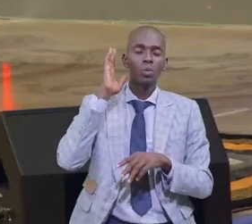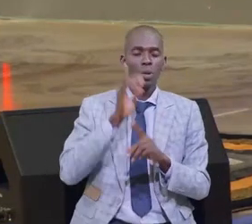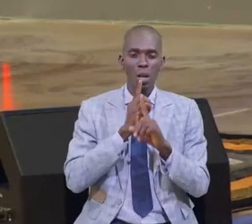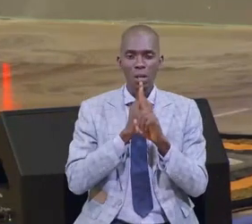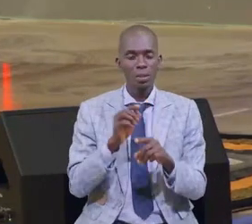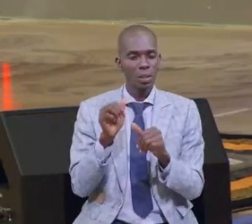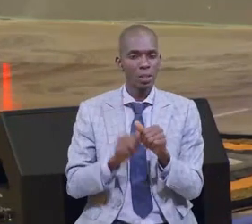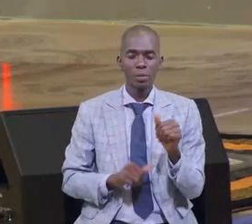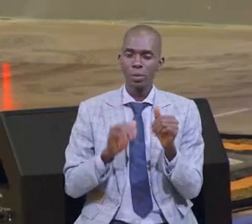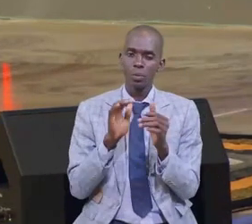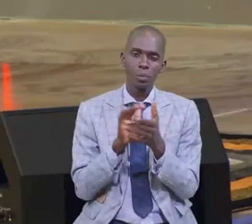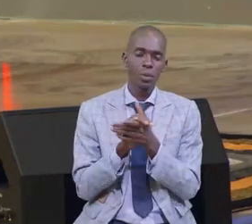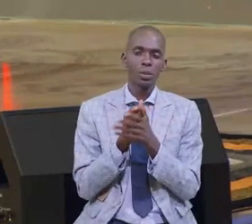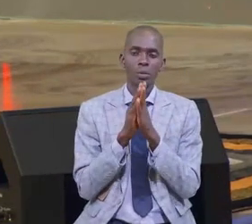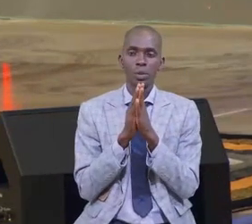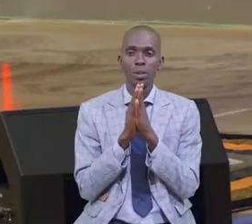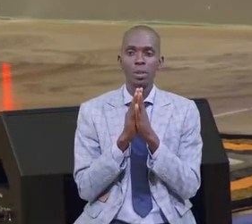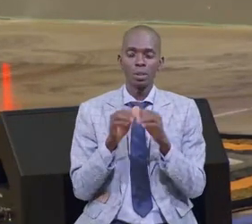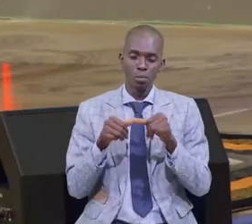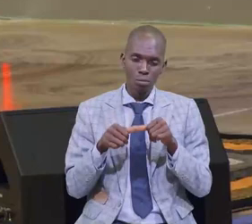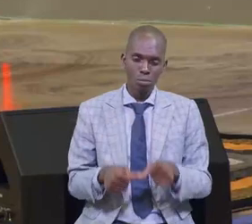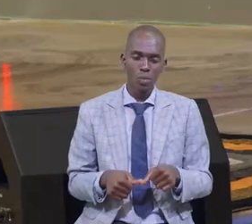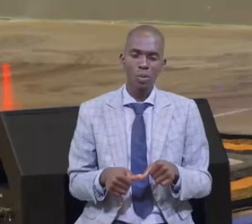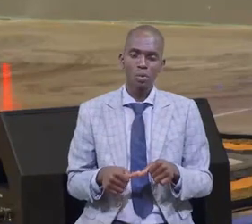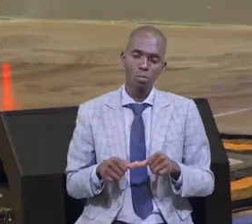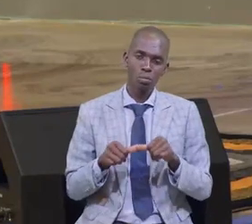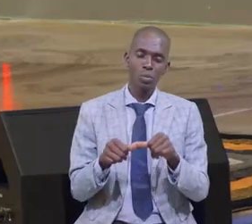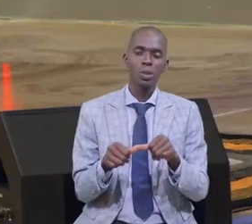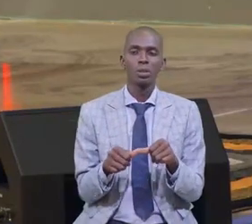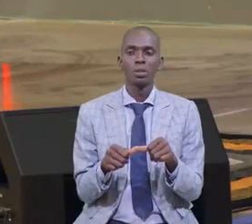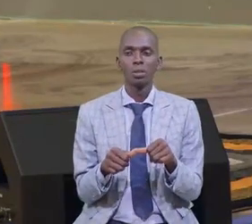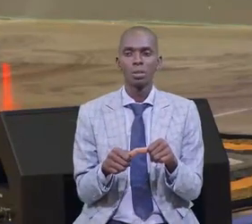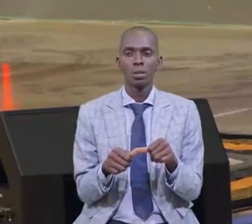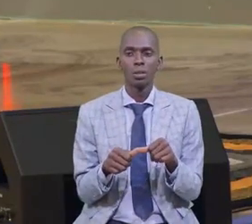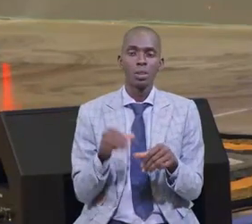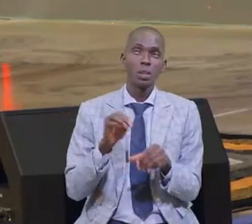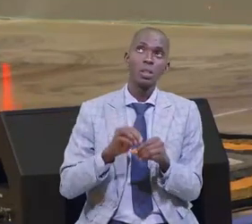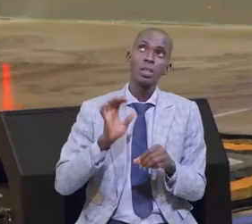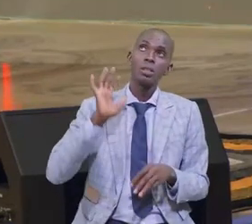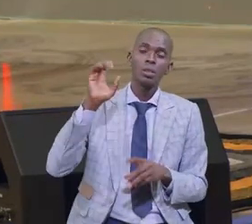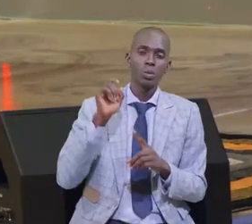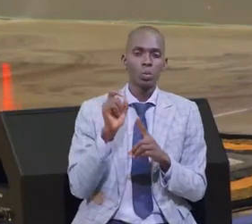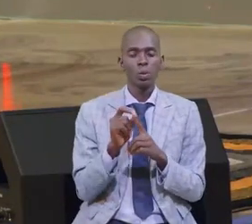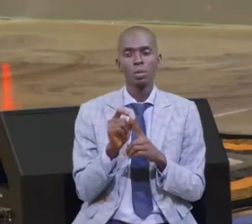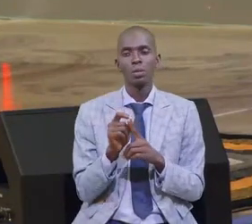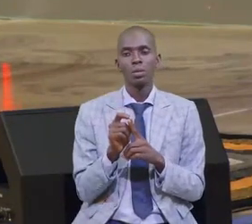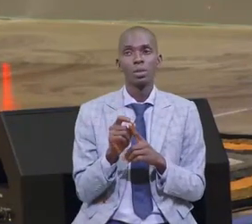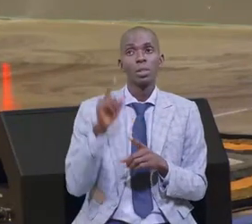Priez le Seigneur, il va exaucer toute prière. Restez, demeurez dans sa